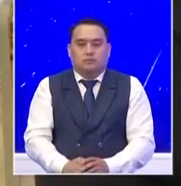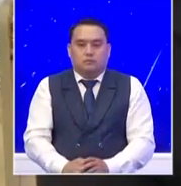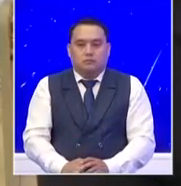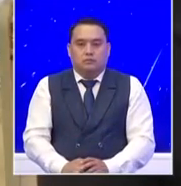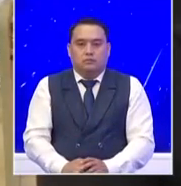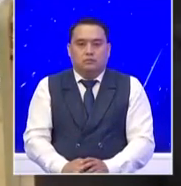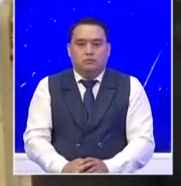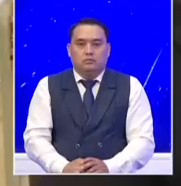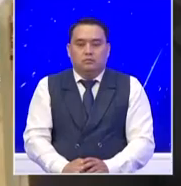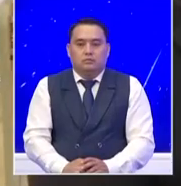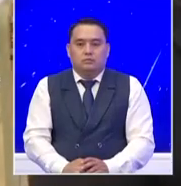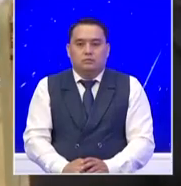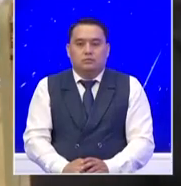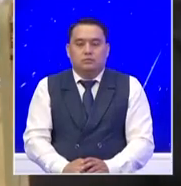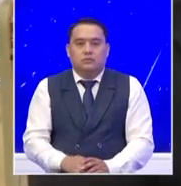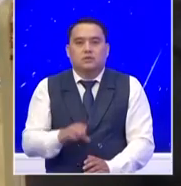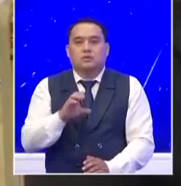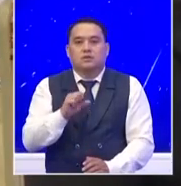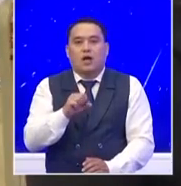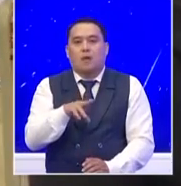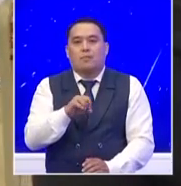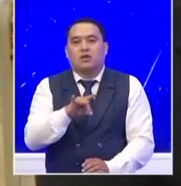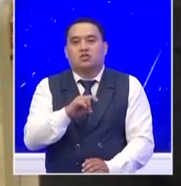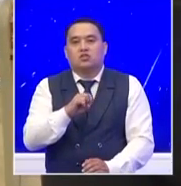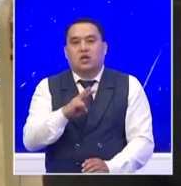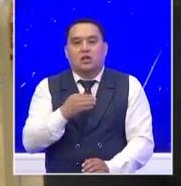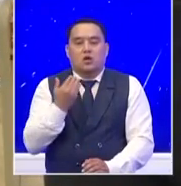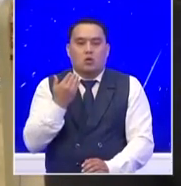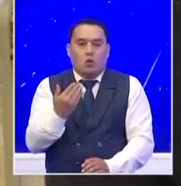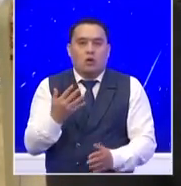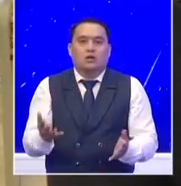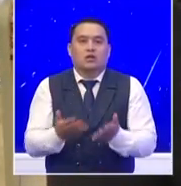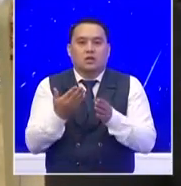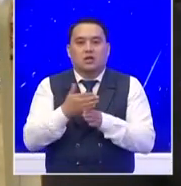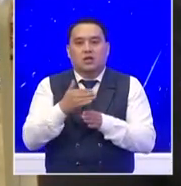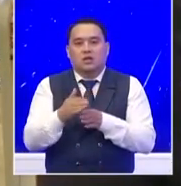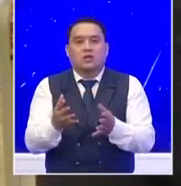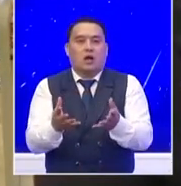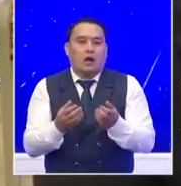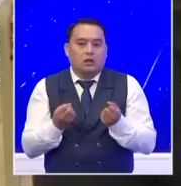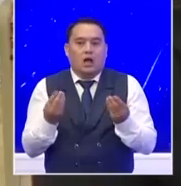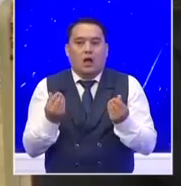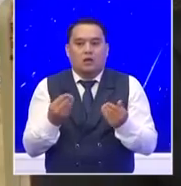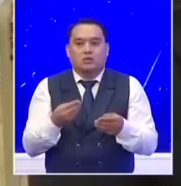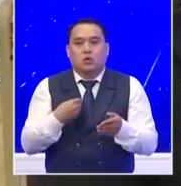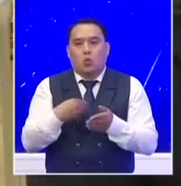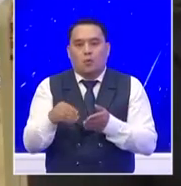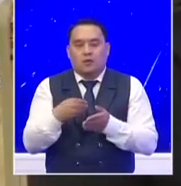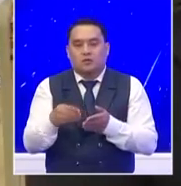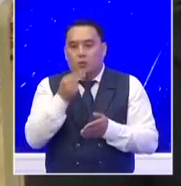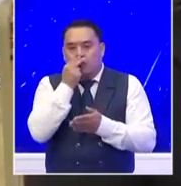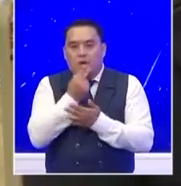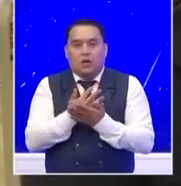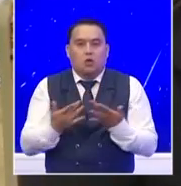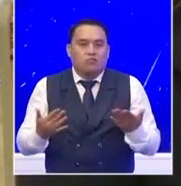В этом году ТО «Сабыржан Компани» получил... Биыл «Сабыржан Компани» женгілдікпен несие алды. Біз бұл қаражатқа азық-түлік қорын